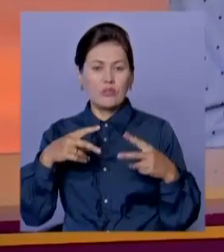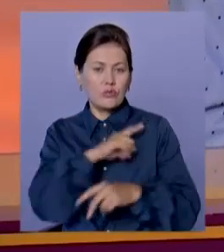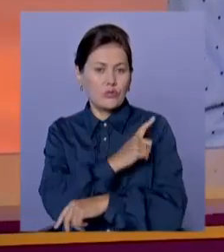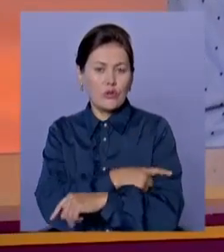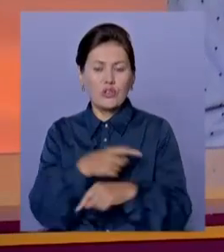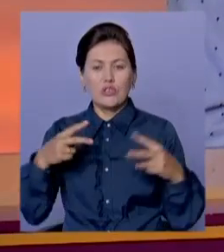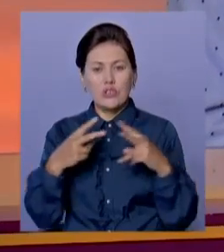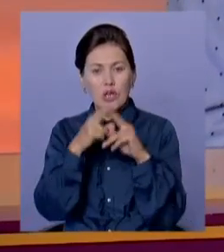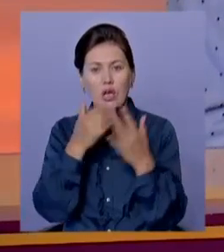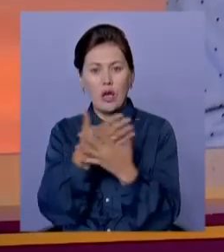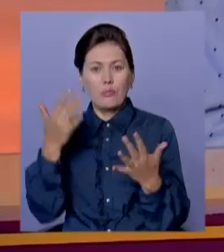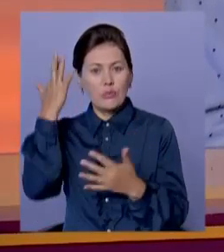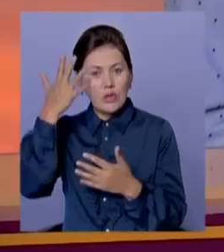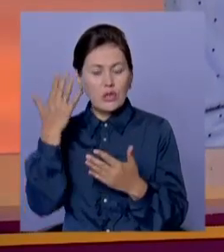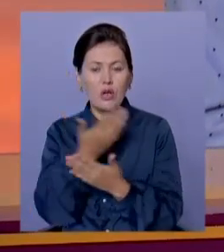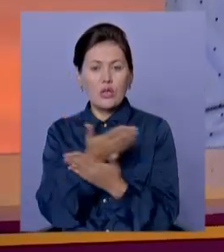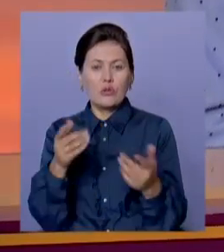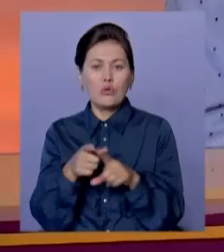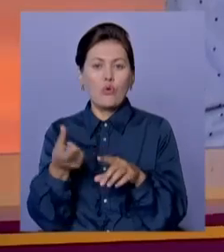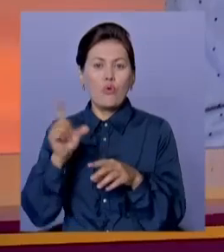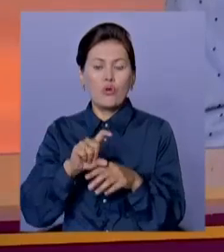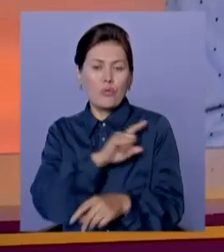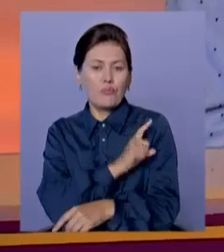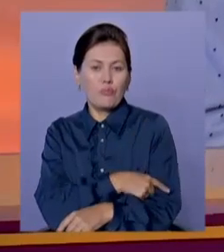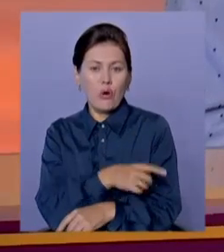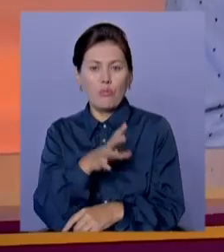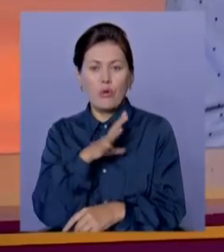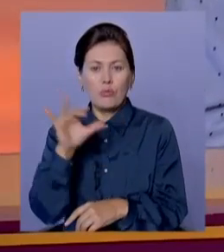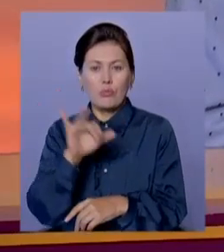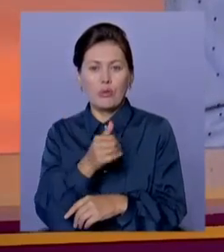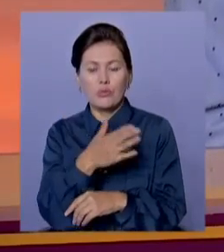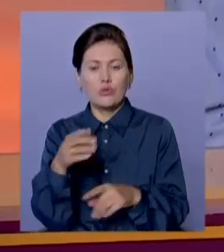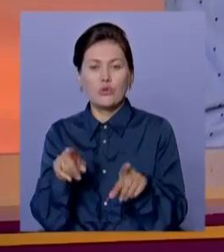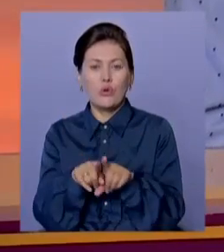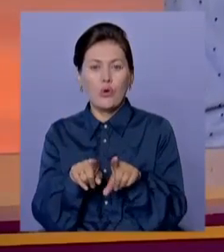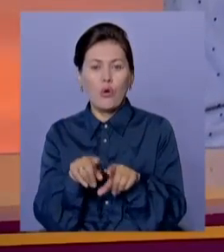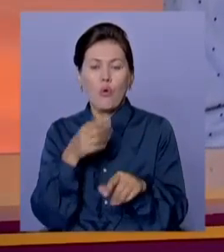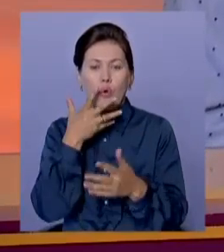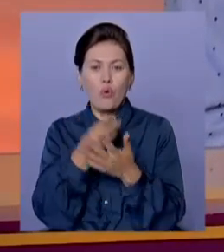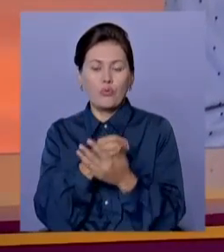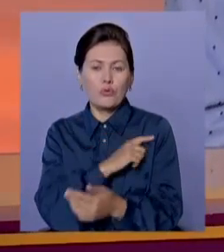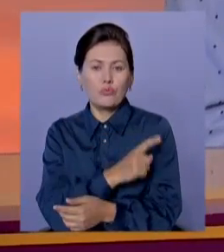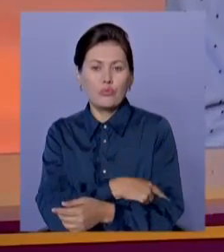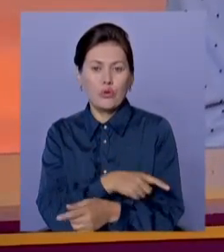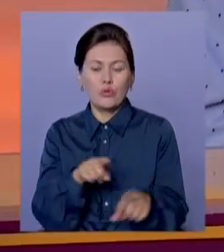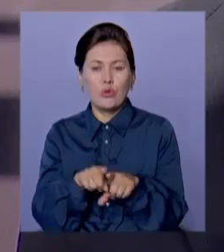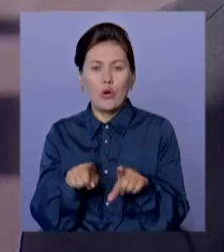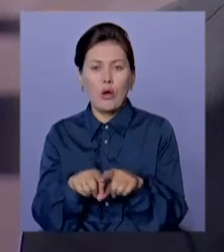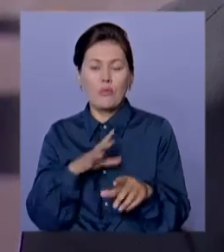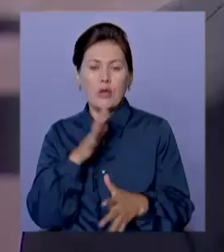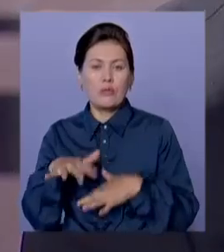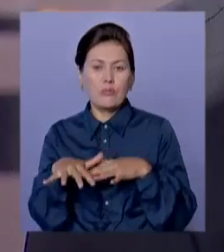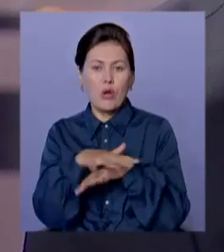да, мышление жағынан да өте мықты болды. Бірақ та біз сол өзіміздің күш-жігерімізбен және